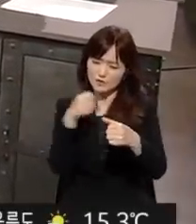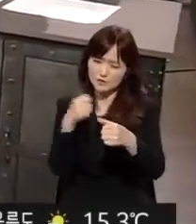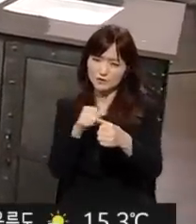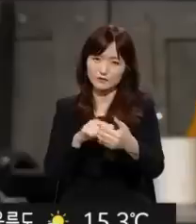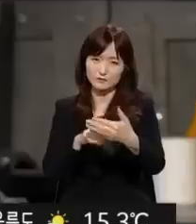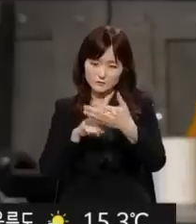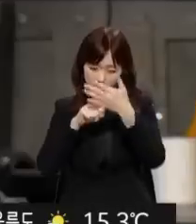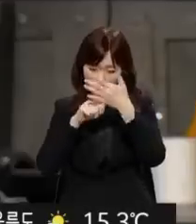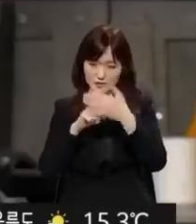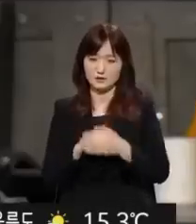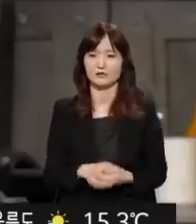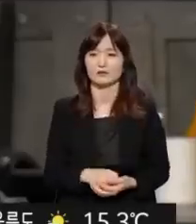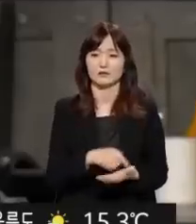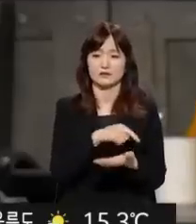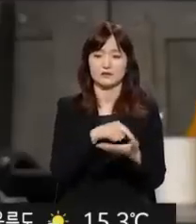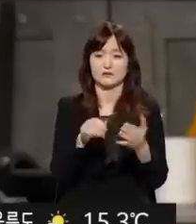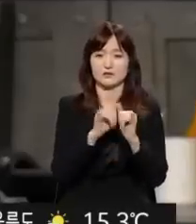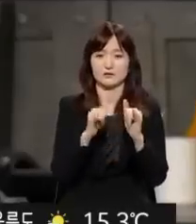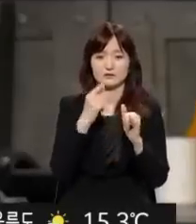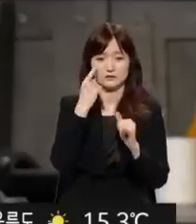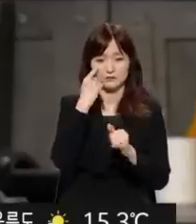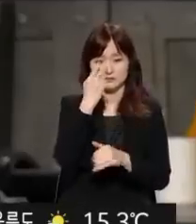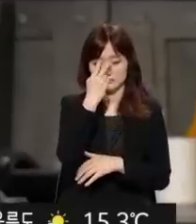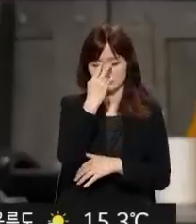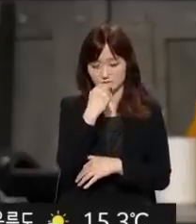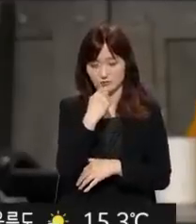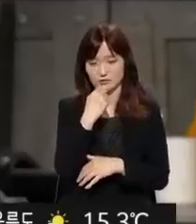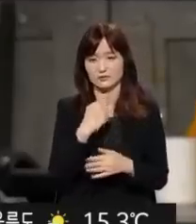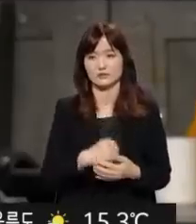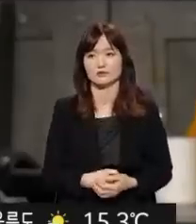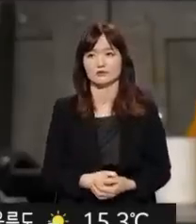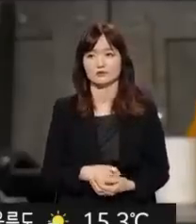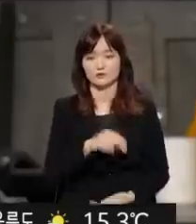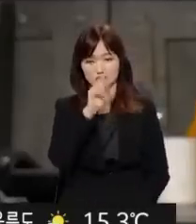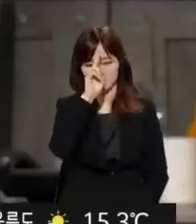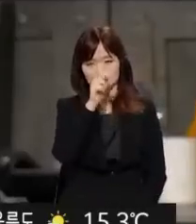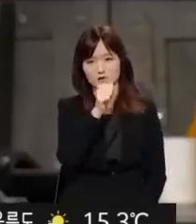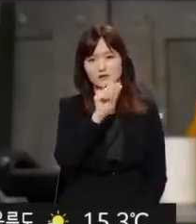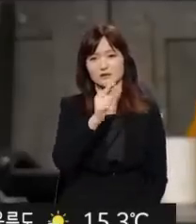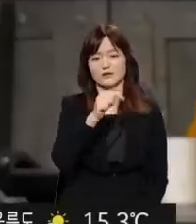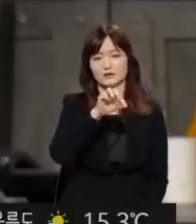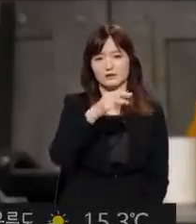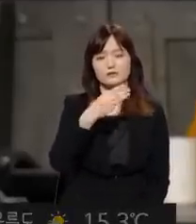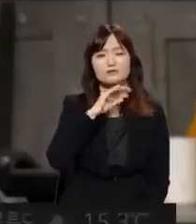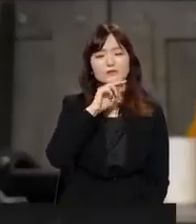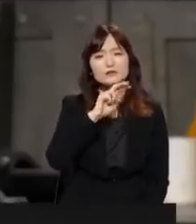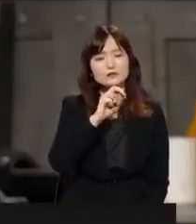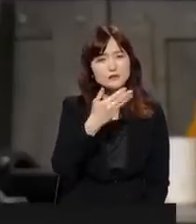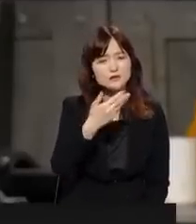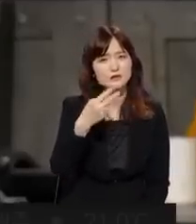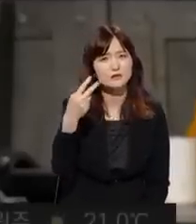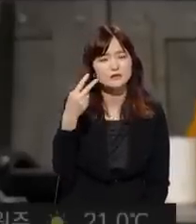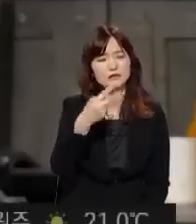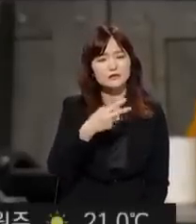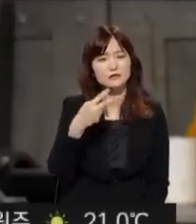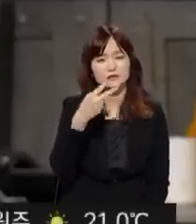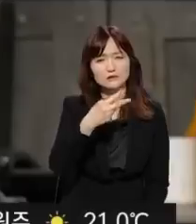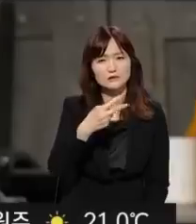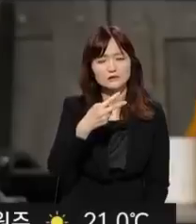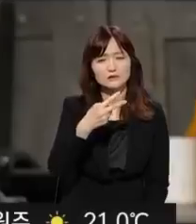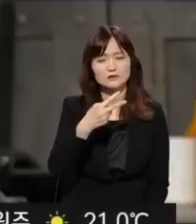있는데요 피해자는 실명을 이야기를 했습니다 지금 박한울씨 29세인데요 2006년이죠 초등학교 때